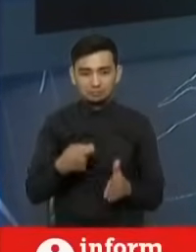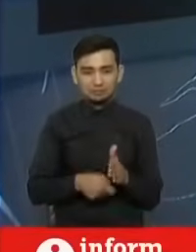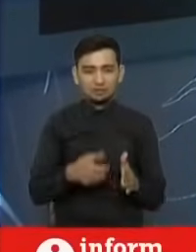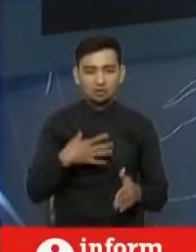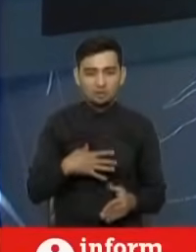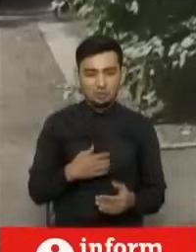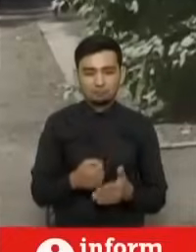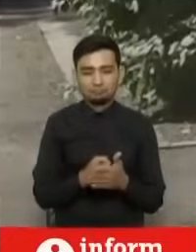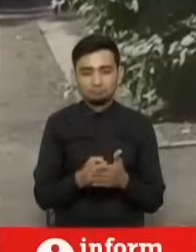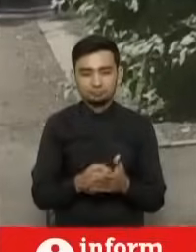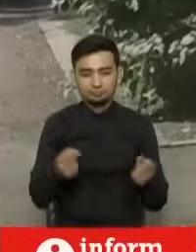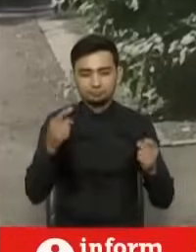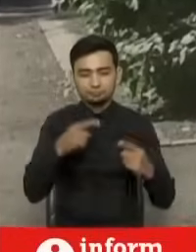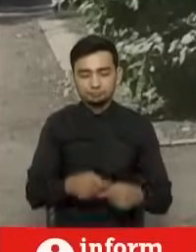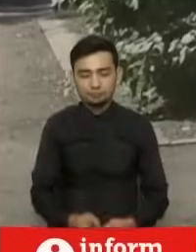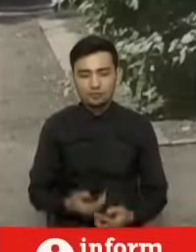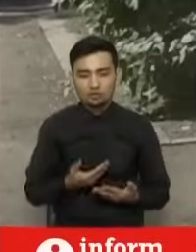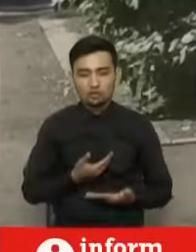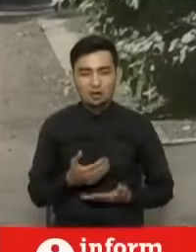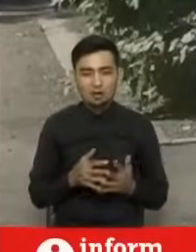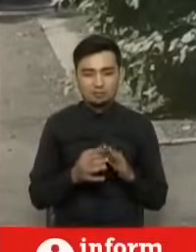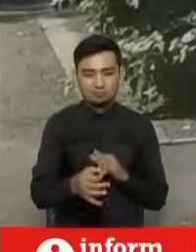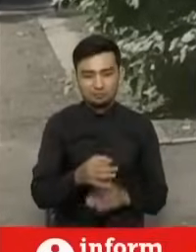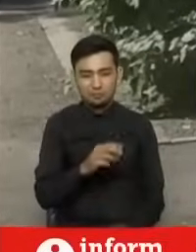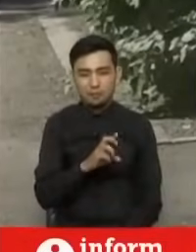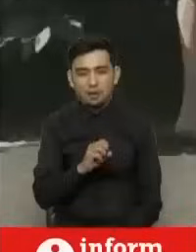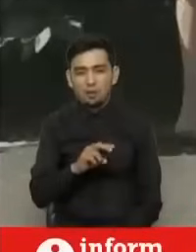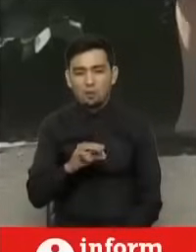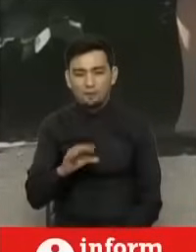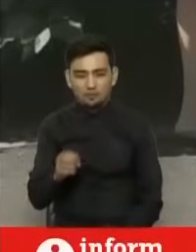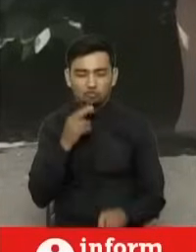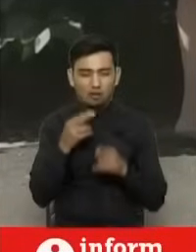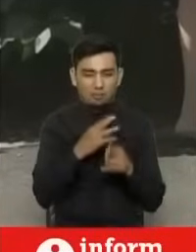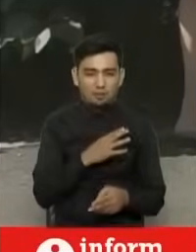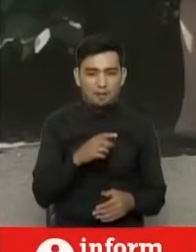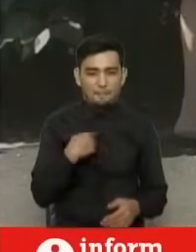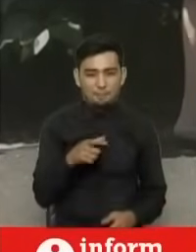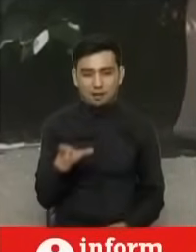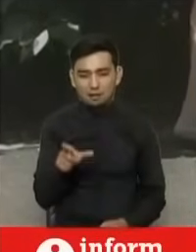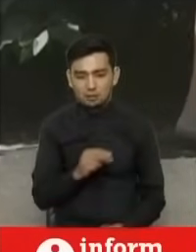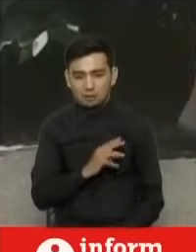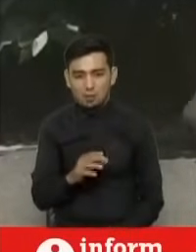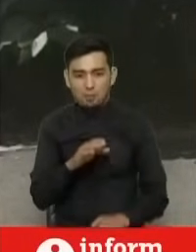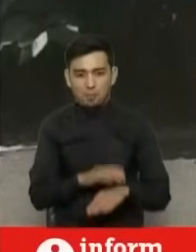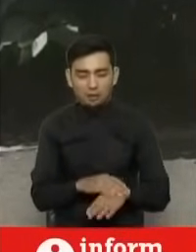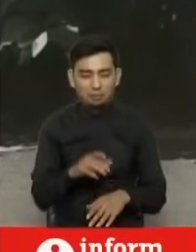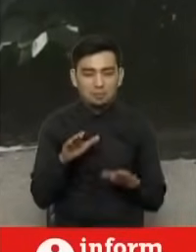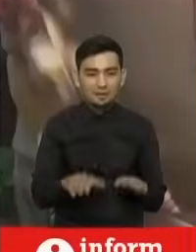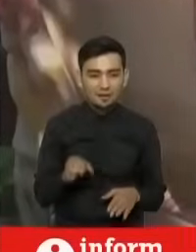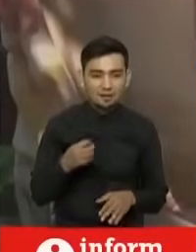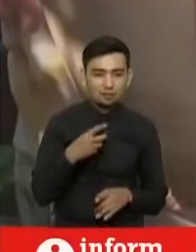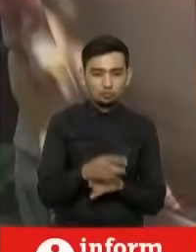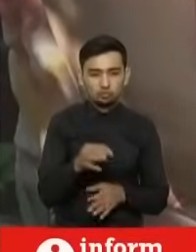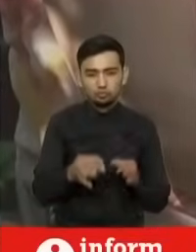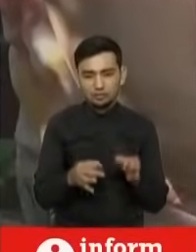разбиралась. Жители поселка Дубовка начали массово жаловаться на неработающие банковские карты. В банке посоветовали обратиться к